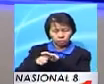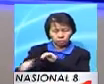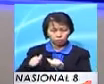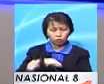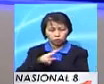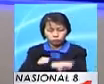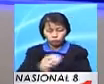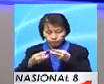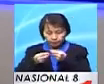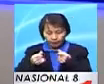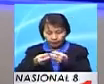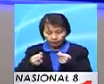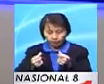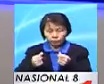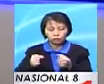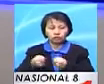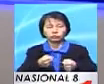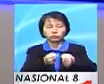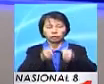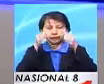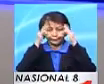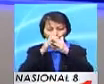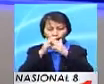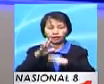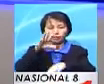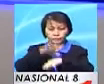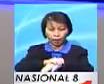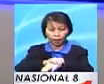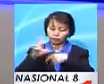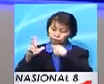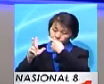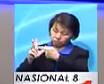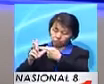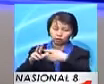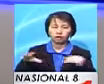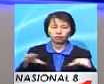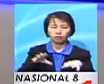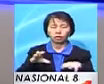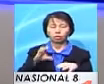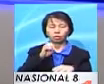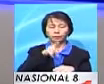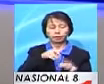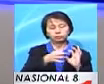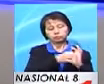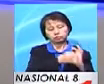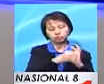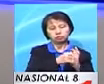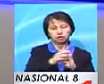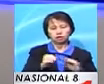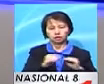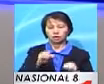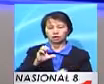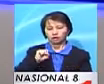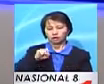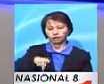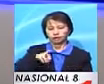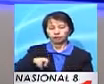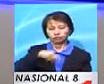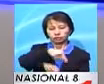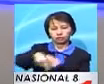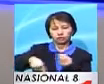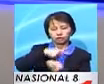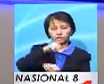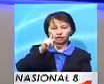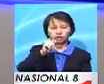curi pasir sekitar Sungai Pahang. Penahanan kesemua mereka dibuat dalam operasi bersepadu yang digerakkan SPRM sekitar